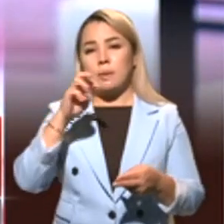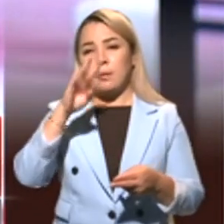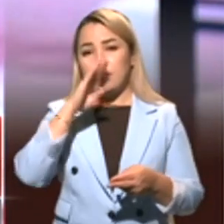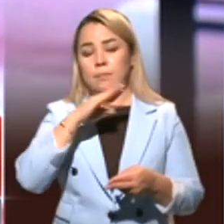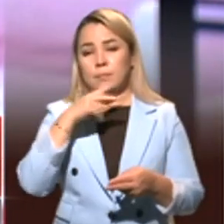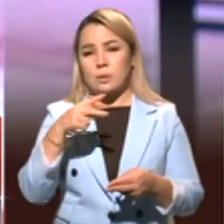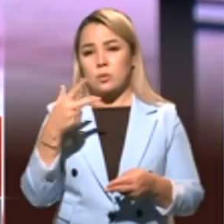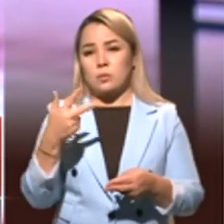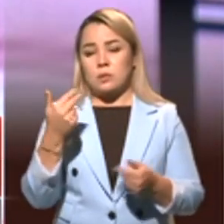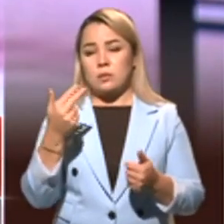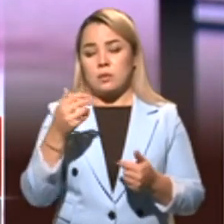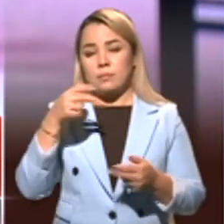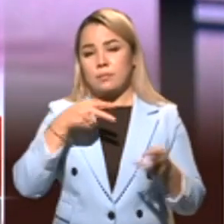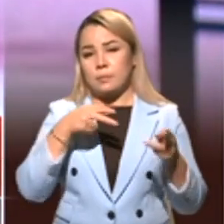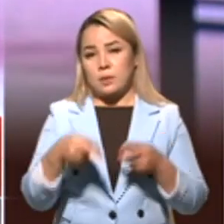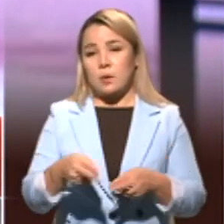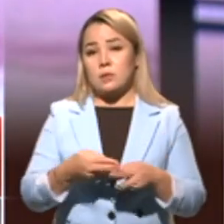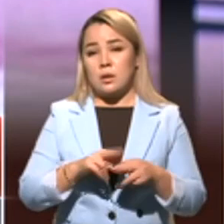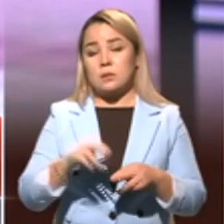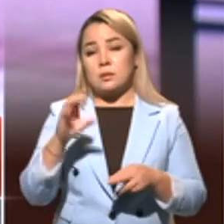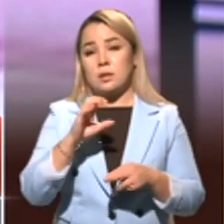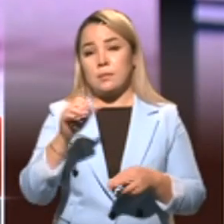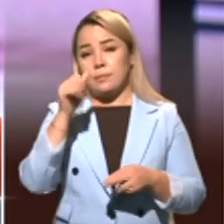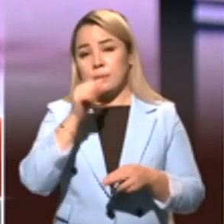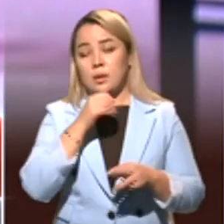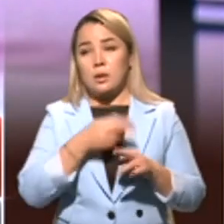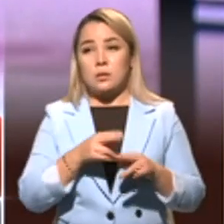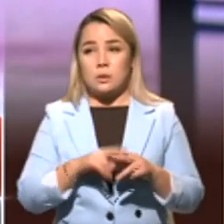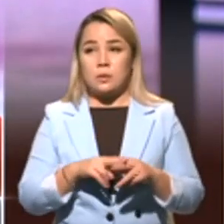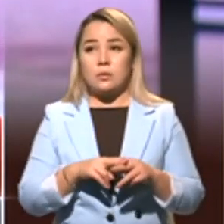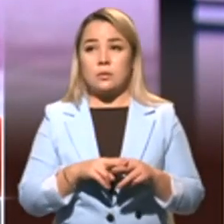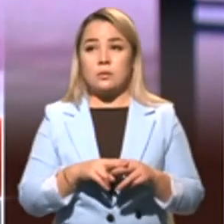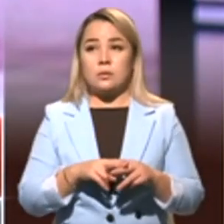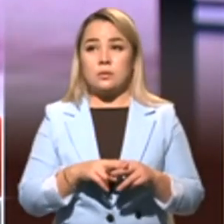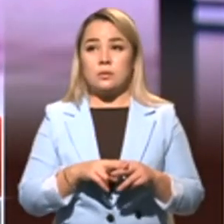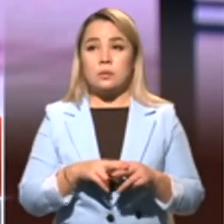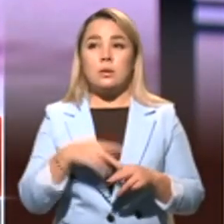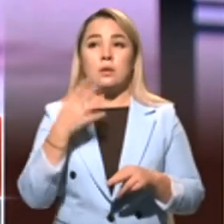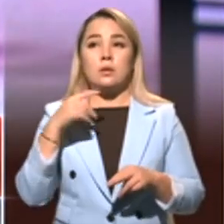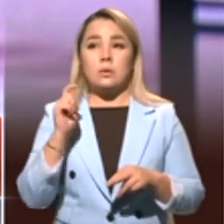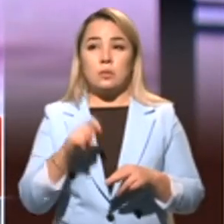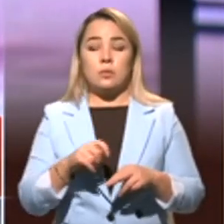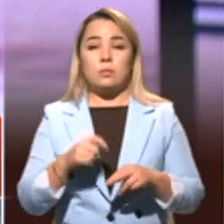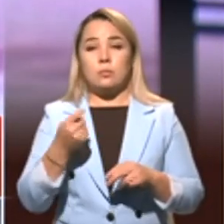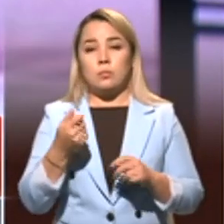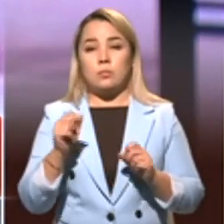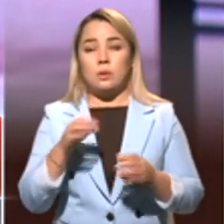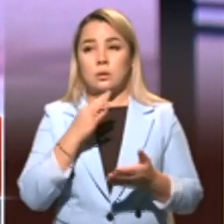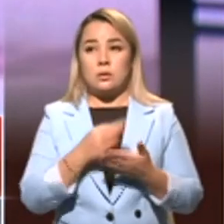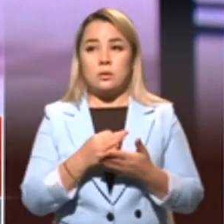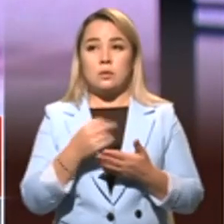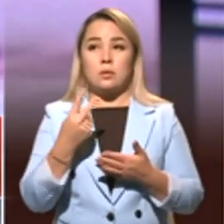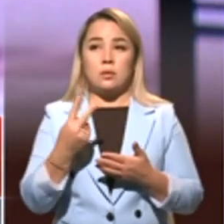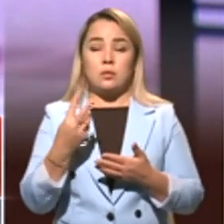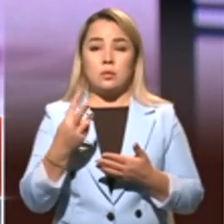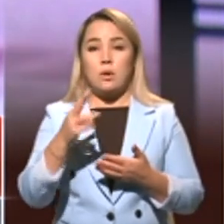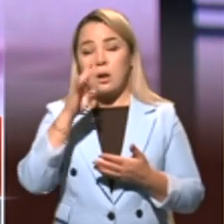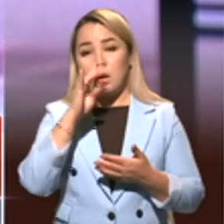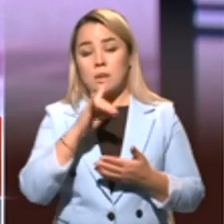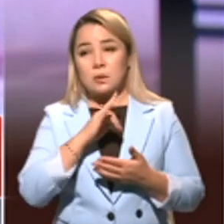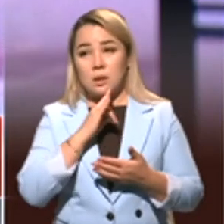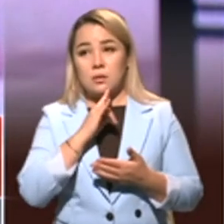папасы 2003-те келді. 2003-те. Иә, 42 айында. Сол келгеннен кейін папасы. Иә, көп болмаса да 2-3